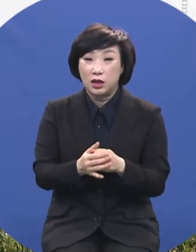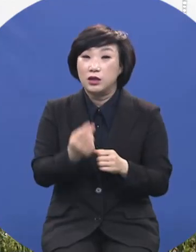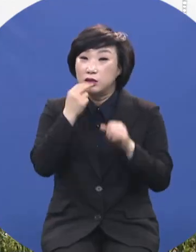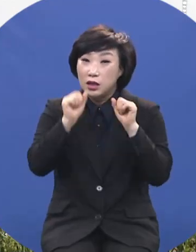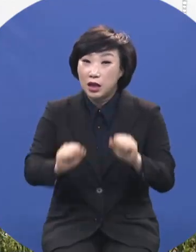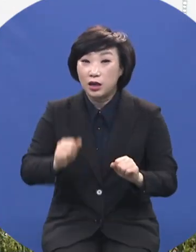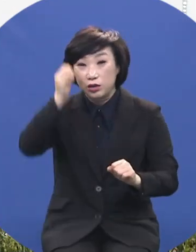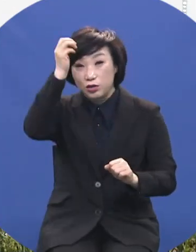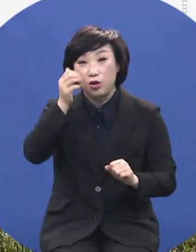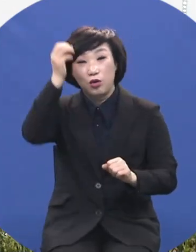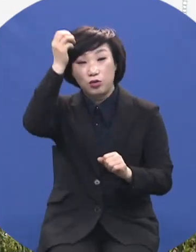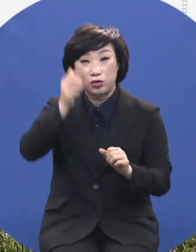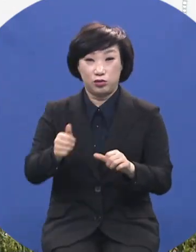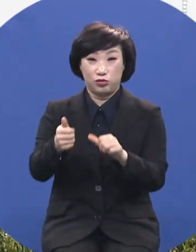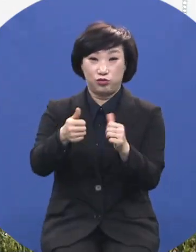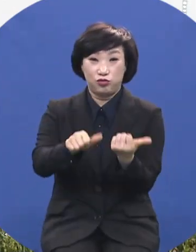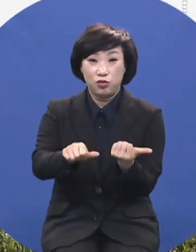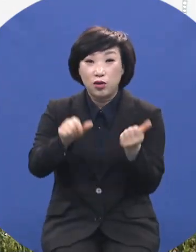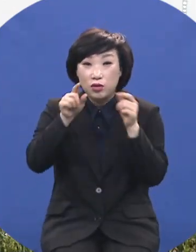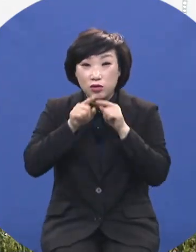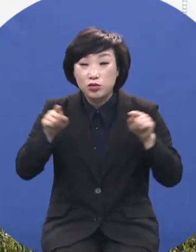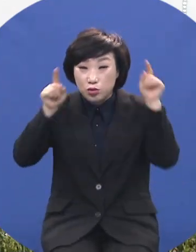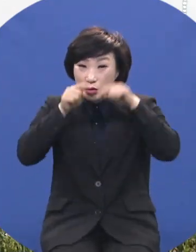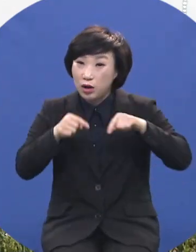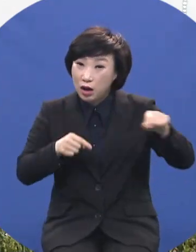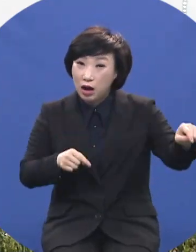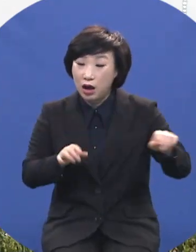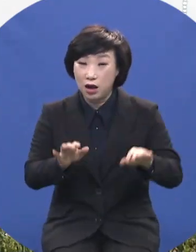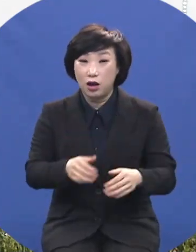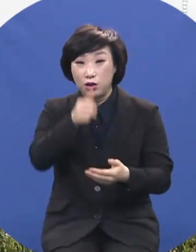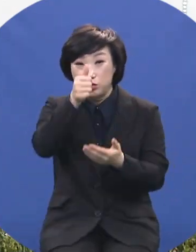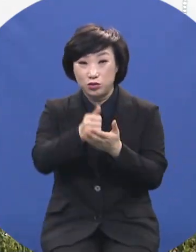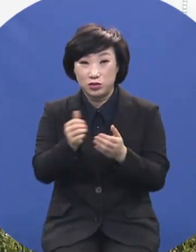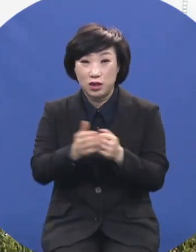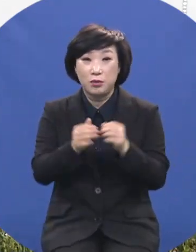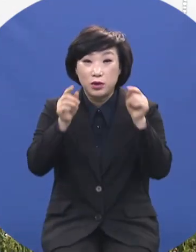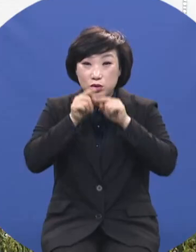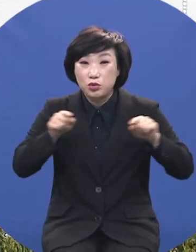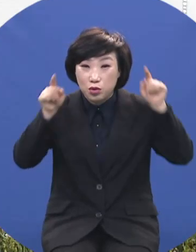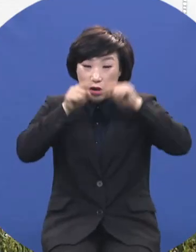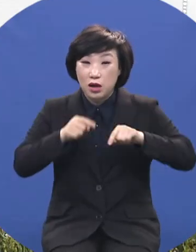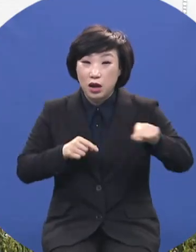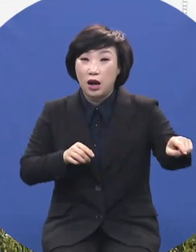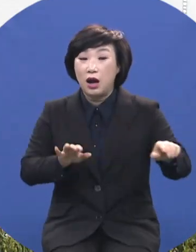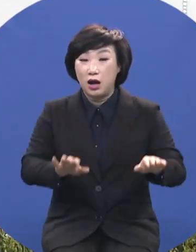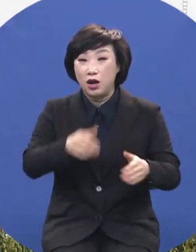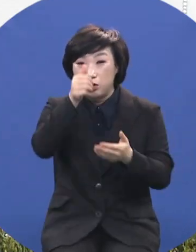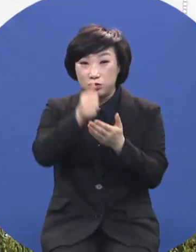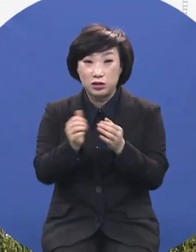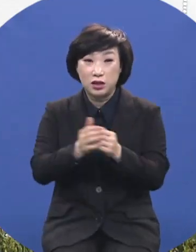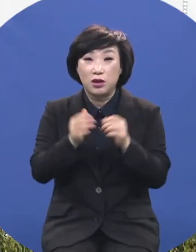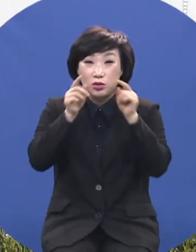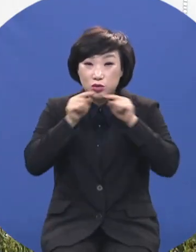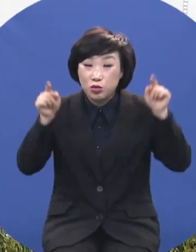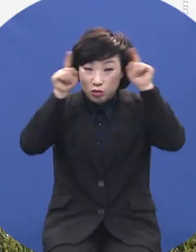생명이 죽어서 지옥, 죄로 지옥, 죄로 지옥.